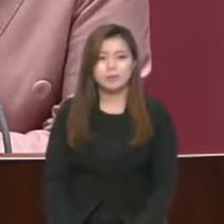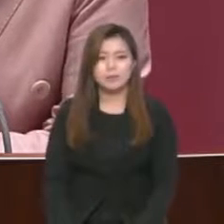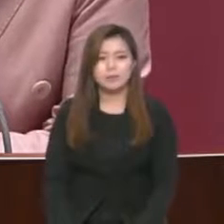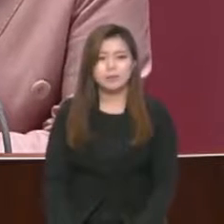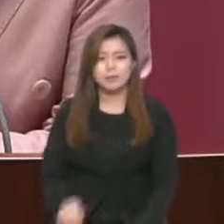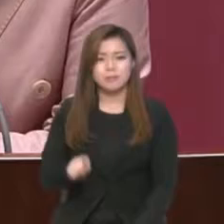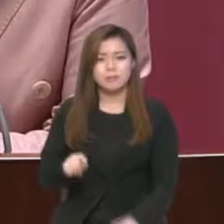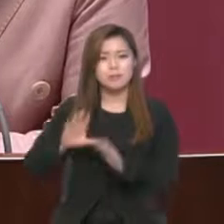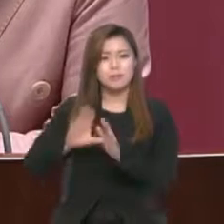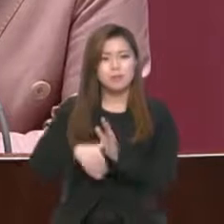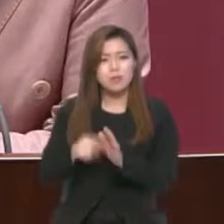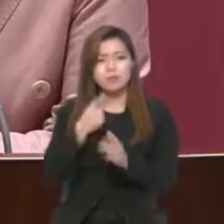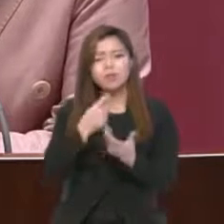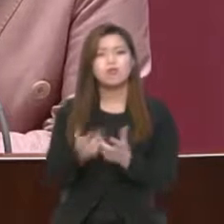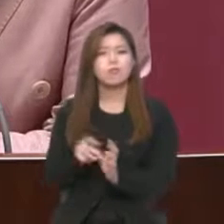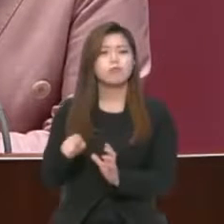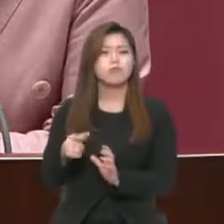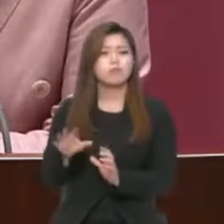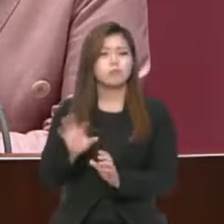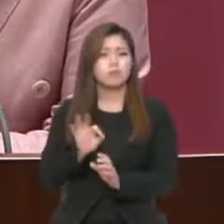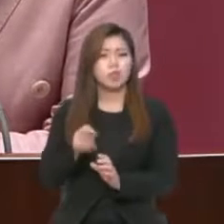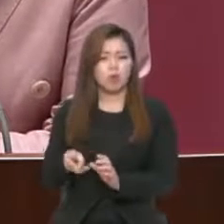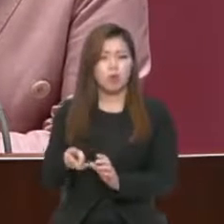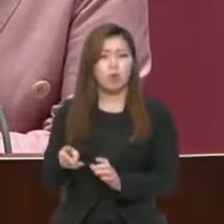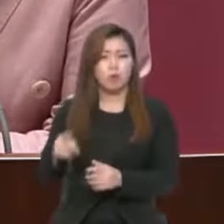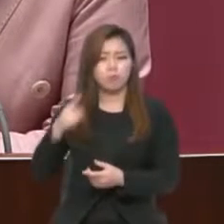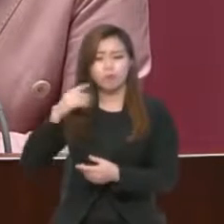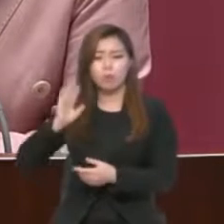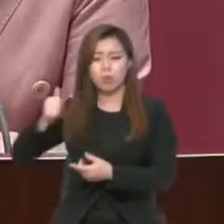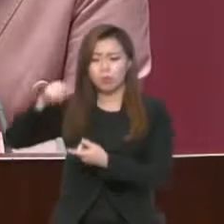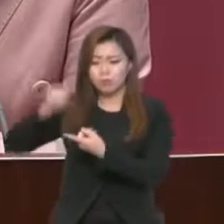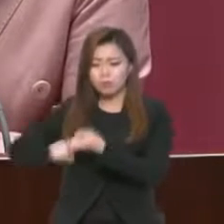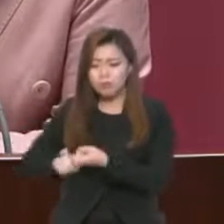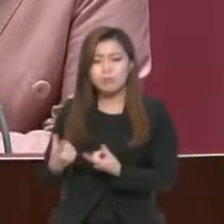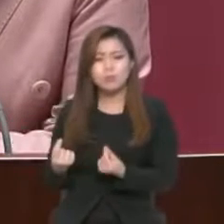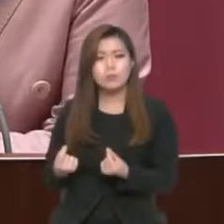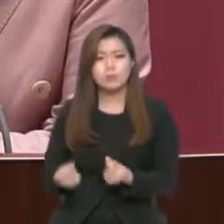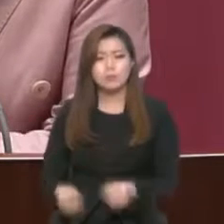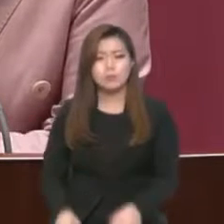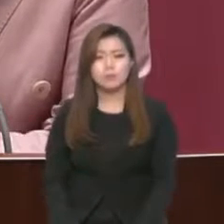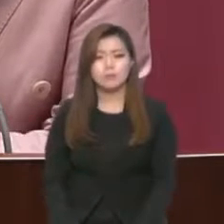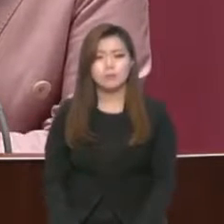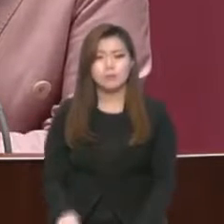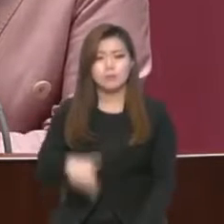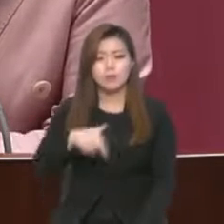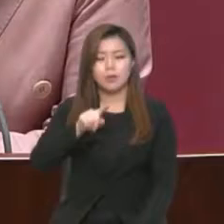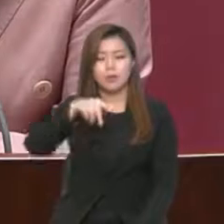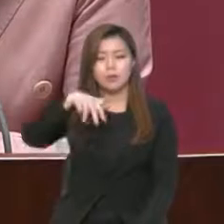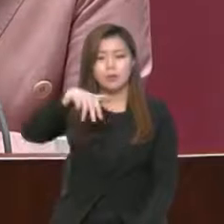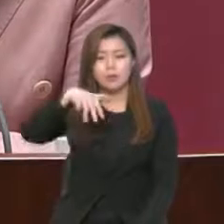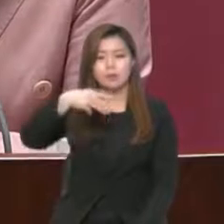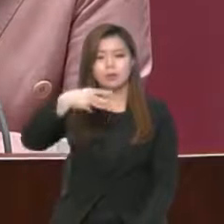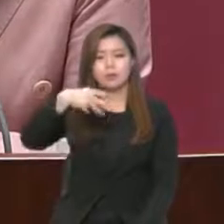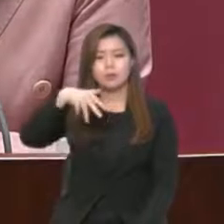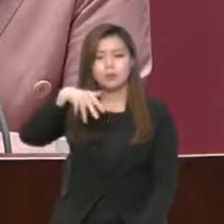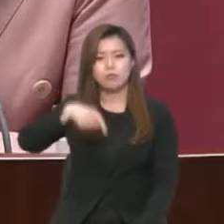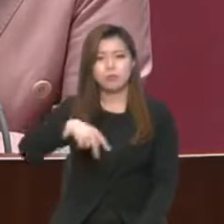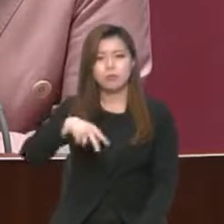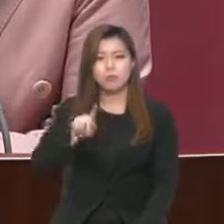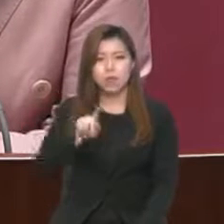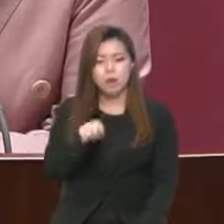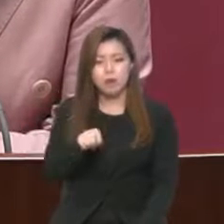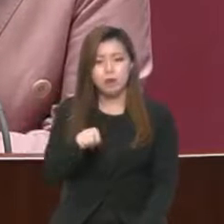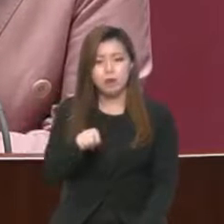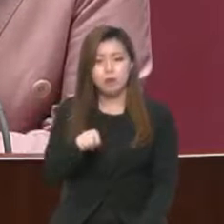그 당시엔 여당이셨죠. 당시 카츄샤 부대 지휘관이었던 그 예비역 이모 대령의 양심